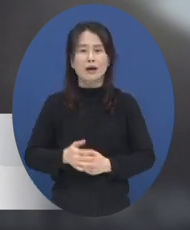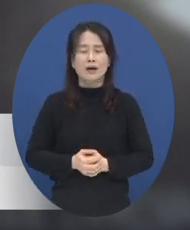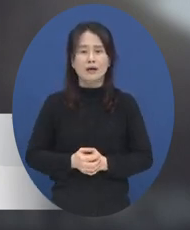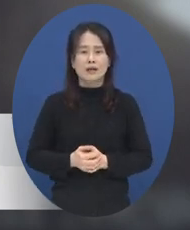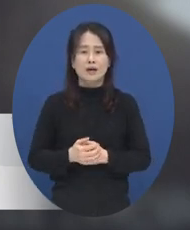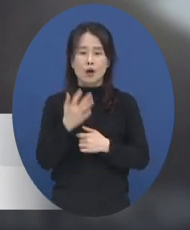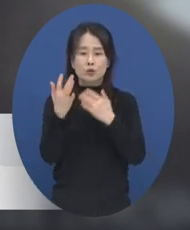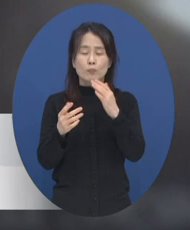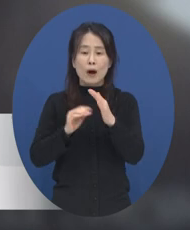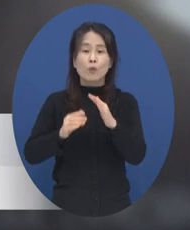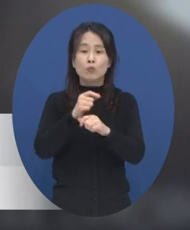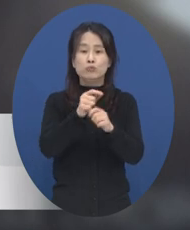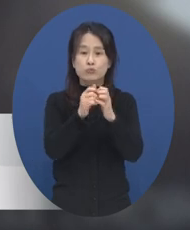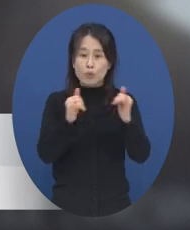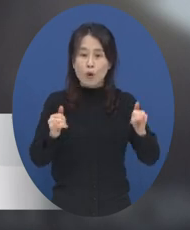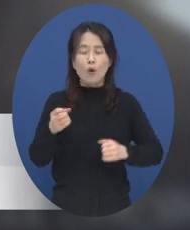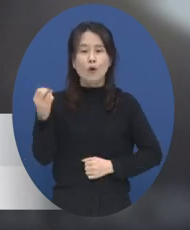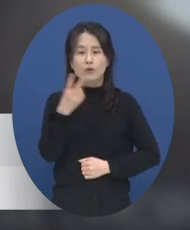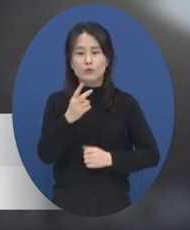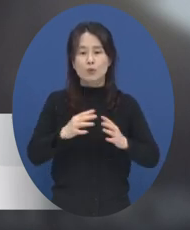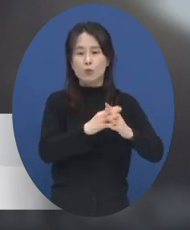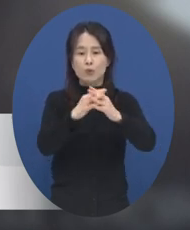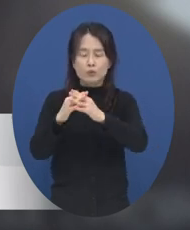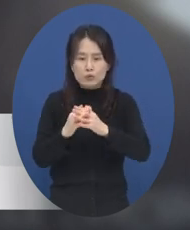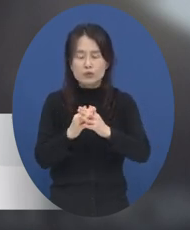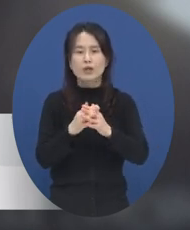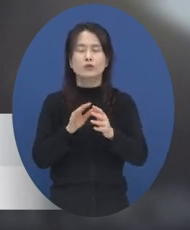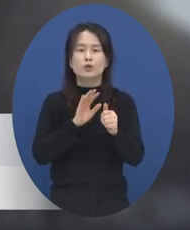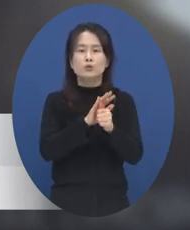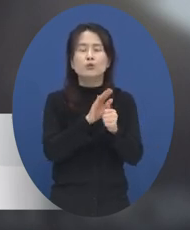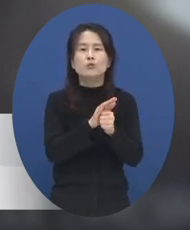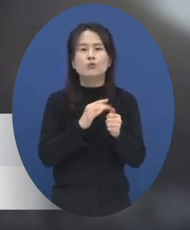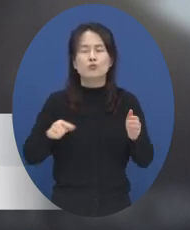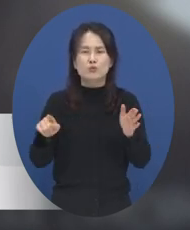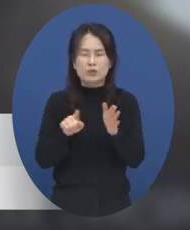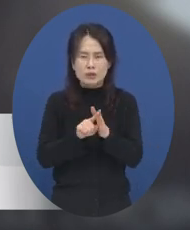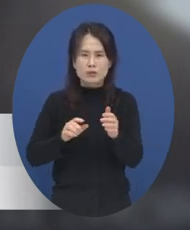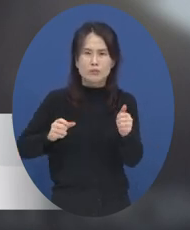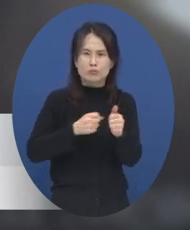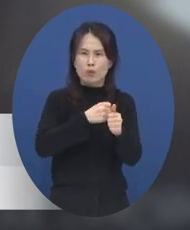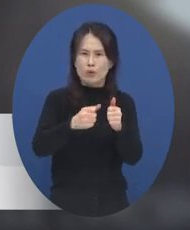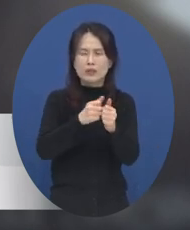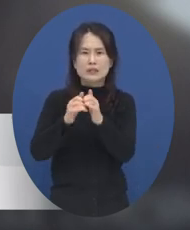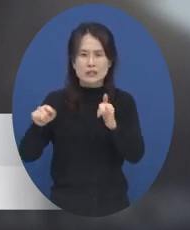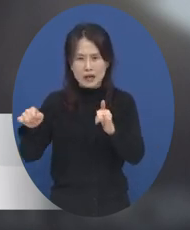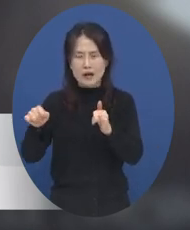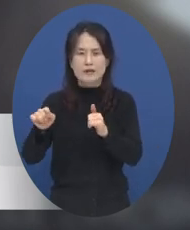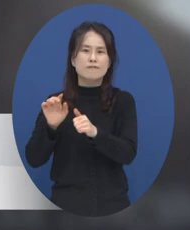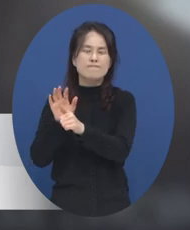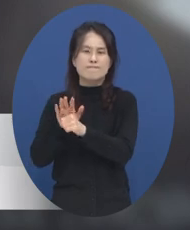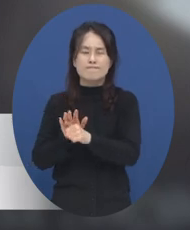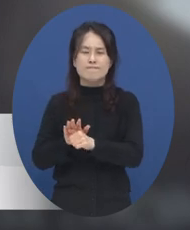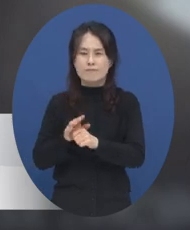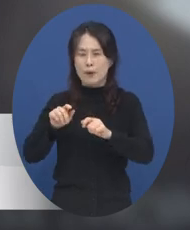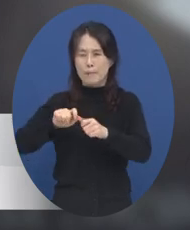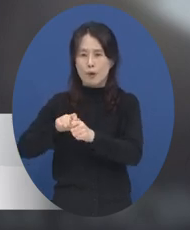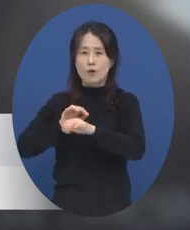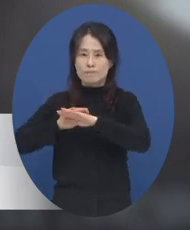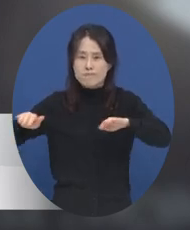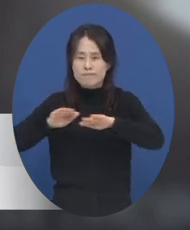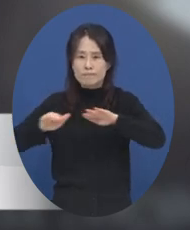경기도가 소방공무원 뿐 아니라 공동체 안전을 위협하는 소방 공무원 폭행 강경 대응에 나섰습니다 이슬비 기자